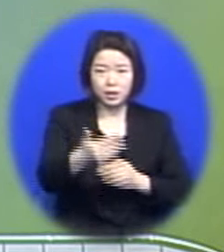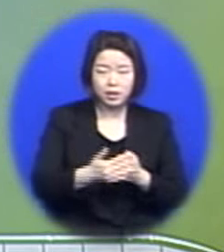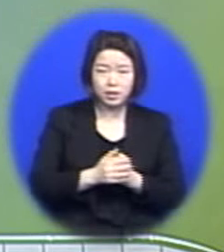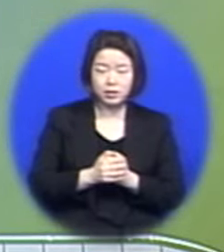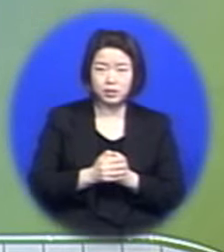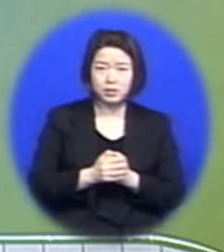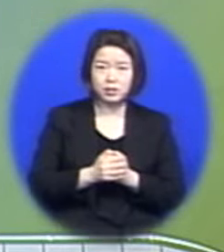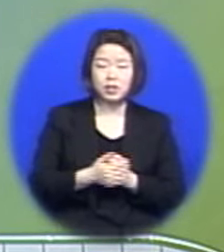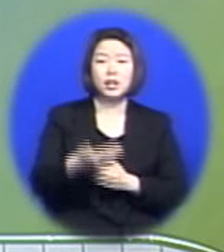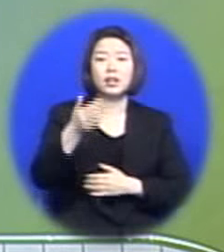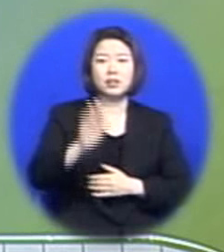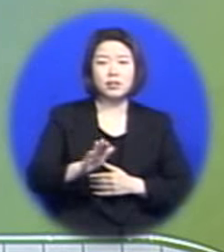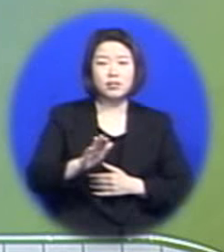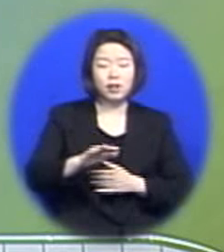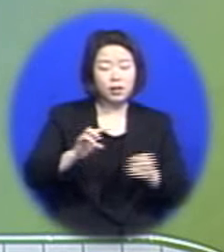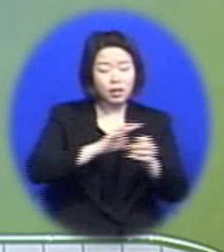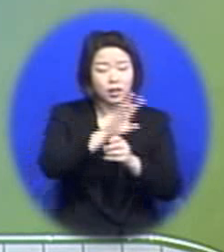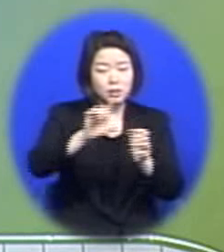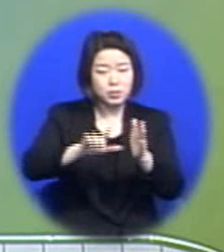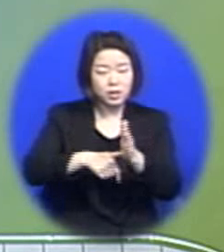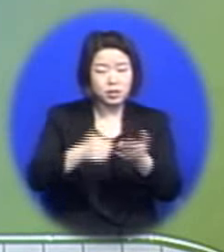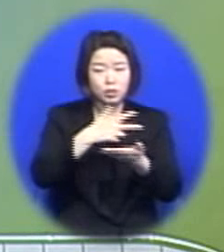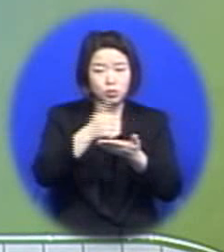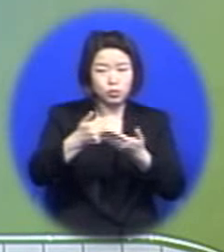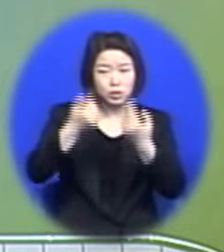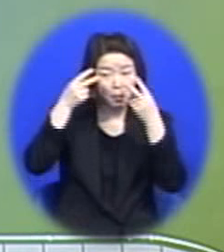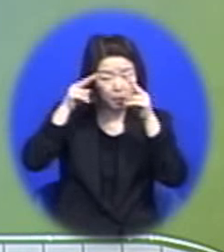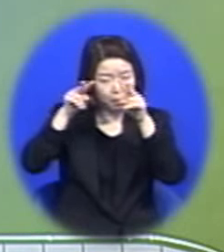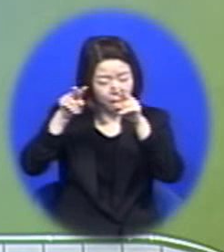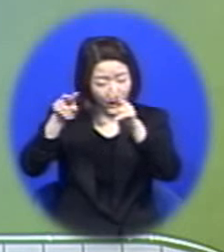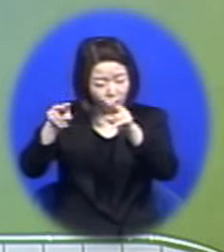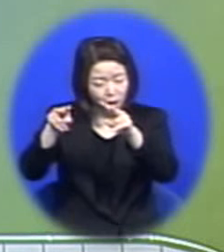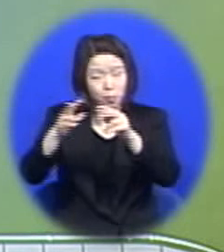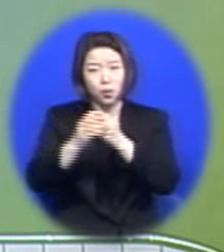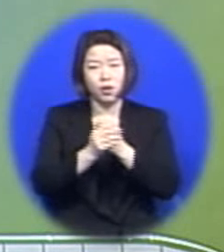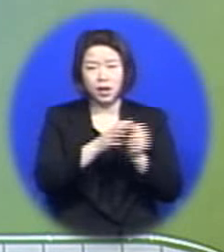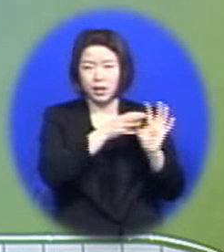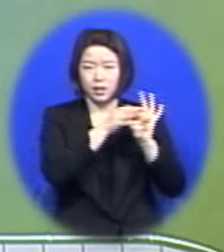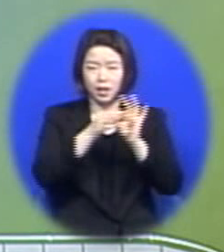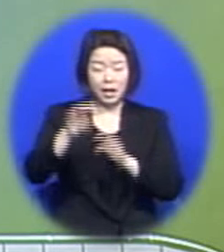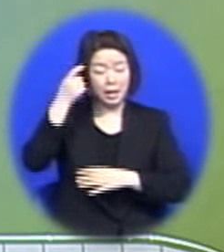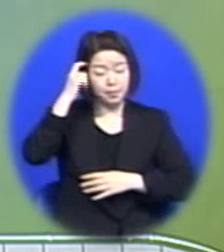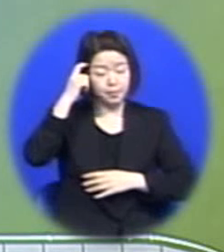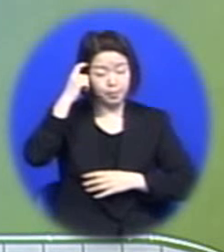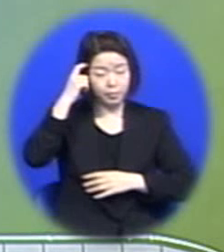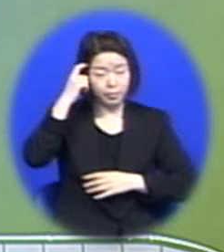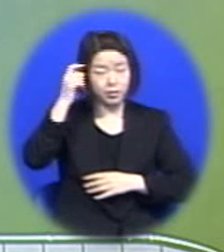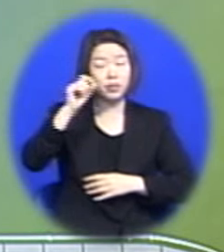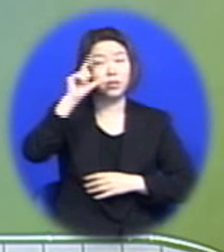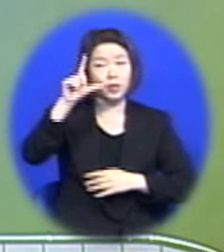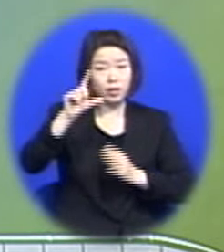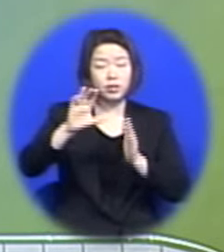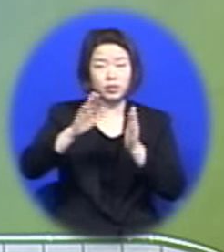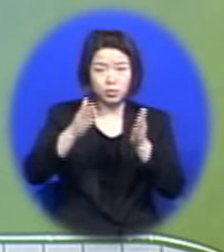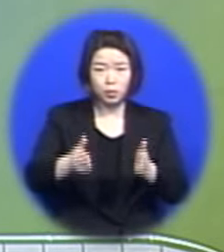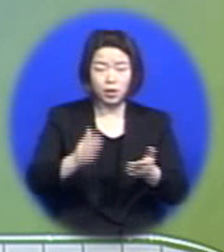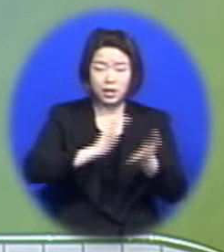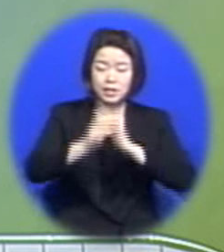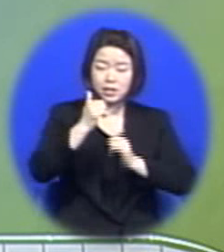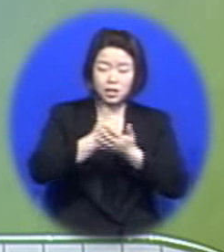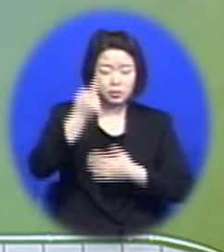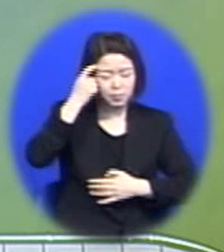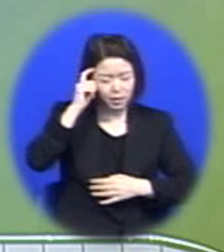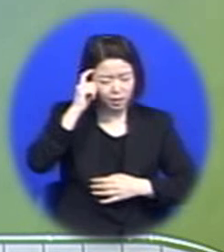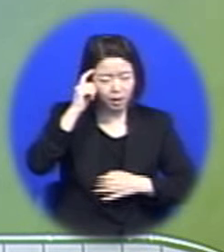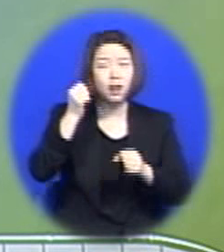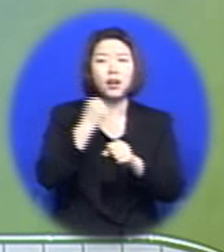그런데 그냥 24시간 주님을 바라보려고, 계속 의식이 있는 한 계속 예수님을 생각해 보려고